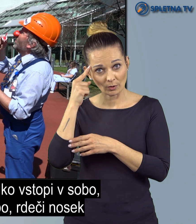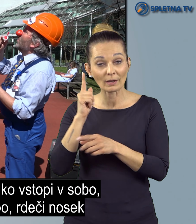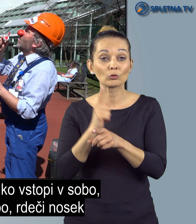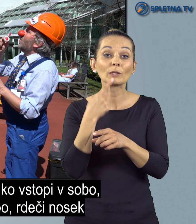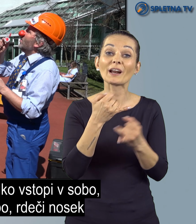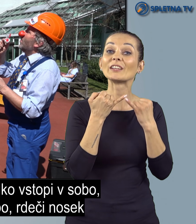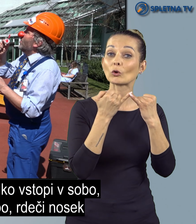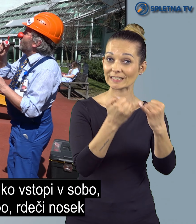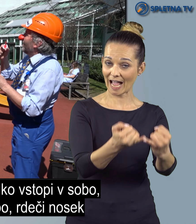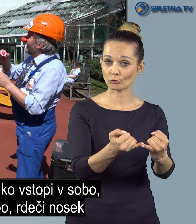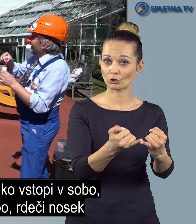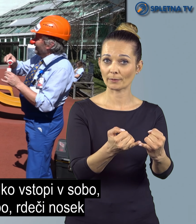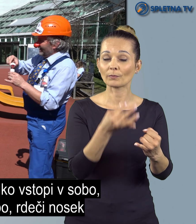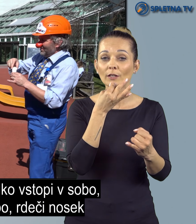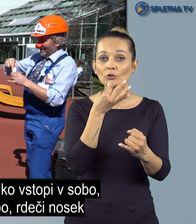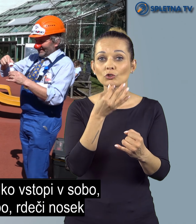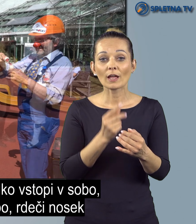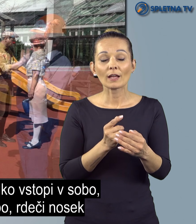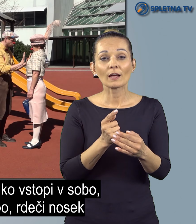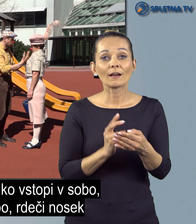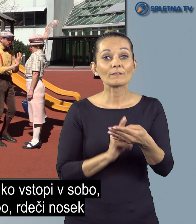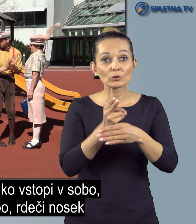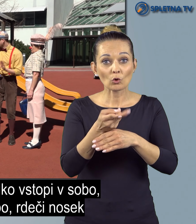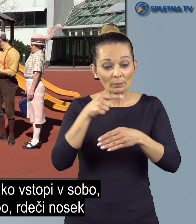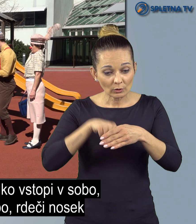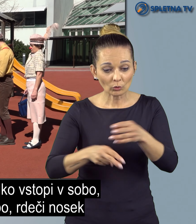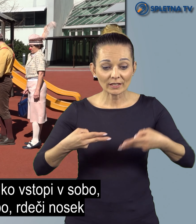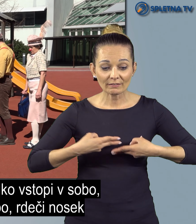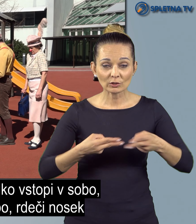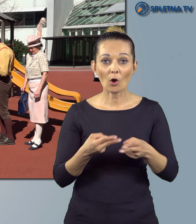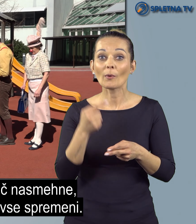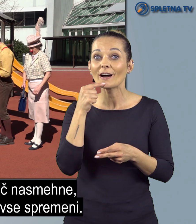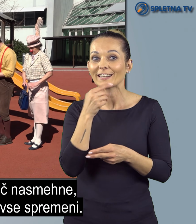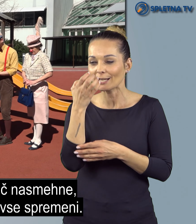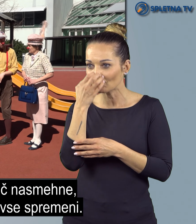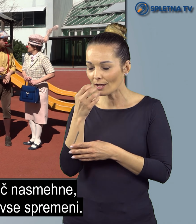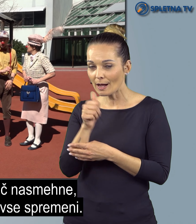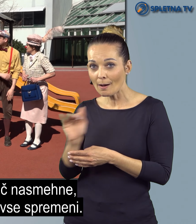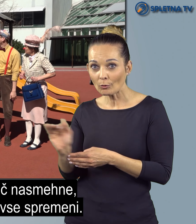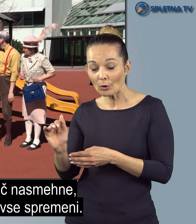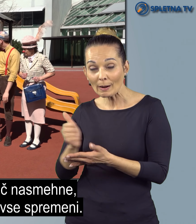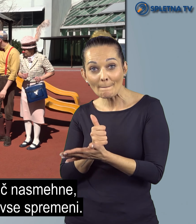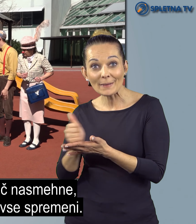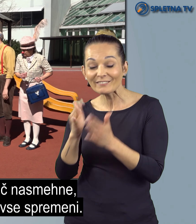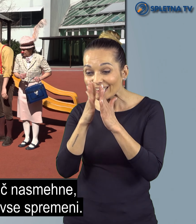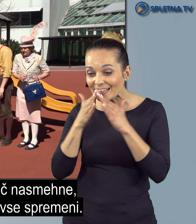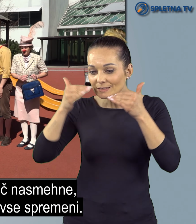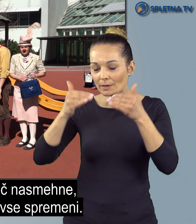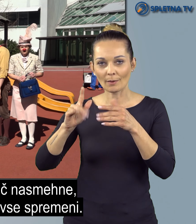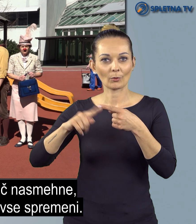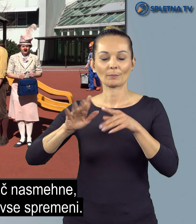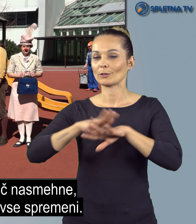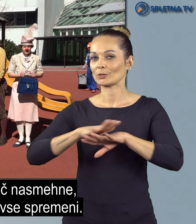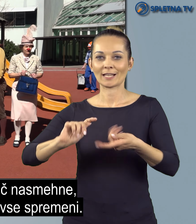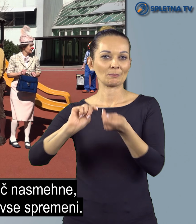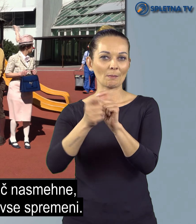tudi, da ko vstopi v sobo, v bolnišnično sobo rdeči nosek in se otrok prvič nasmehne, da takrat se pa vse